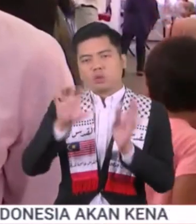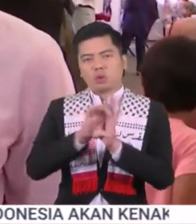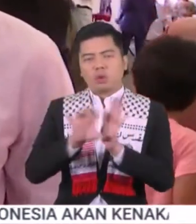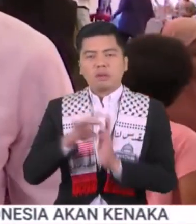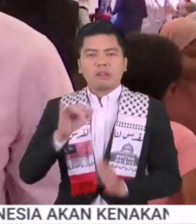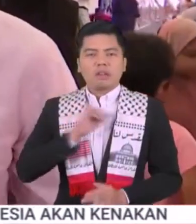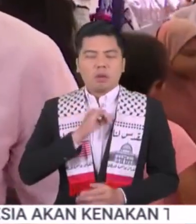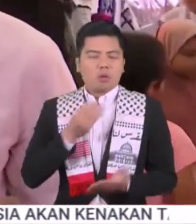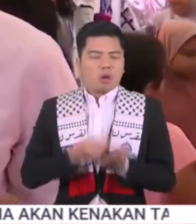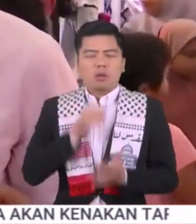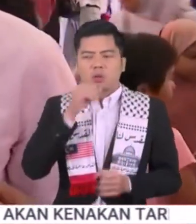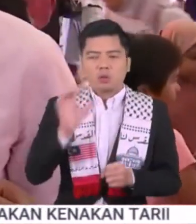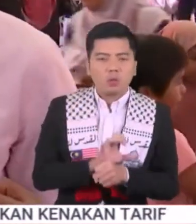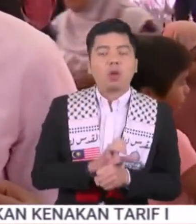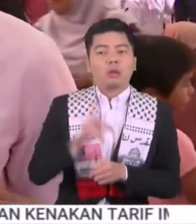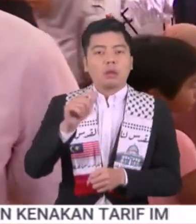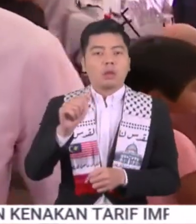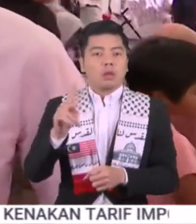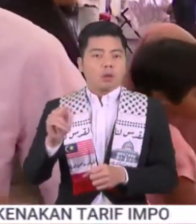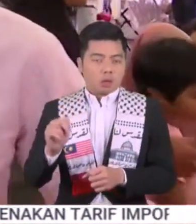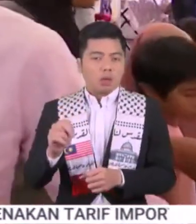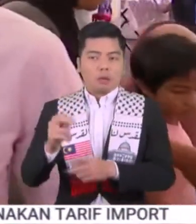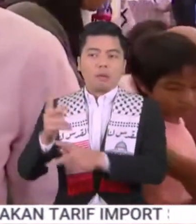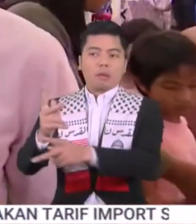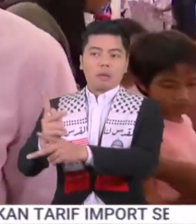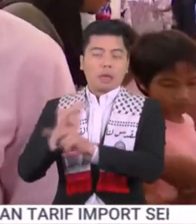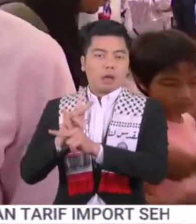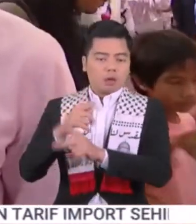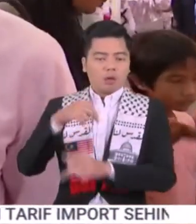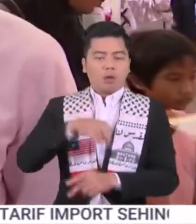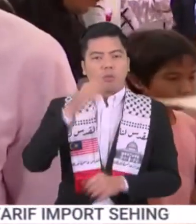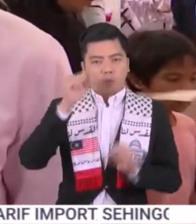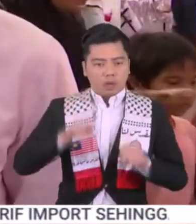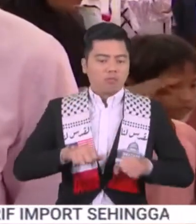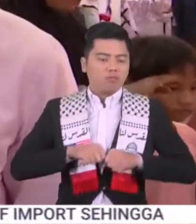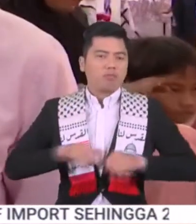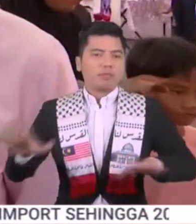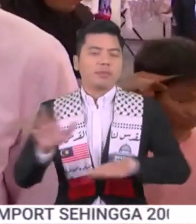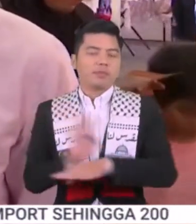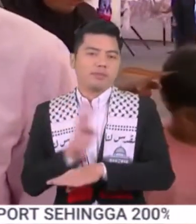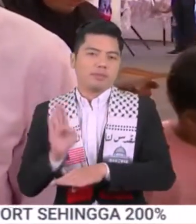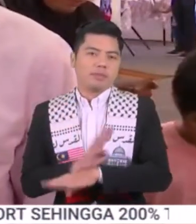saya kekurangan modal dan bila Tekun bagi modal tu saya boleh perkembangkan perniagaan saya lah.